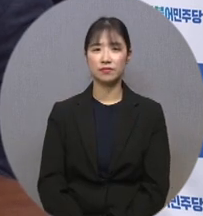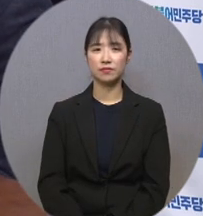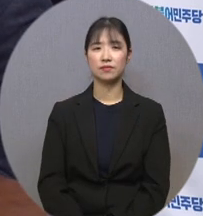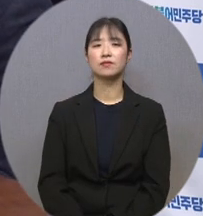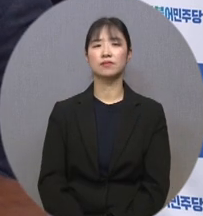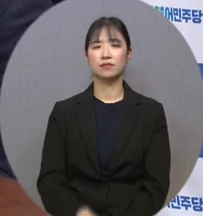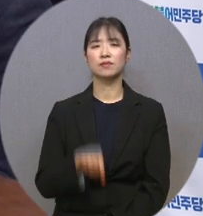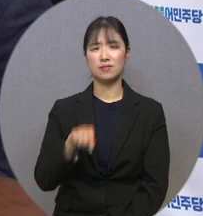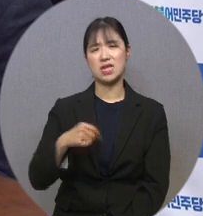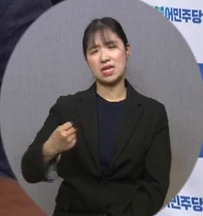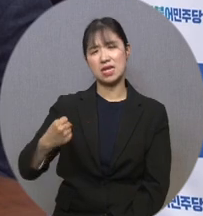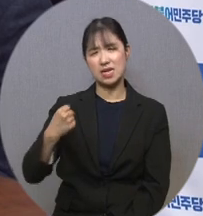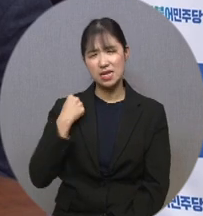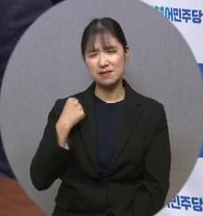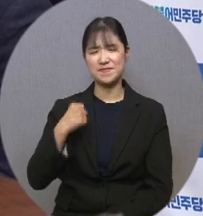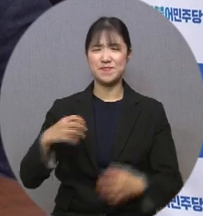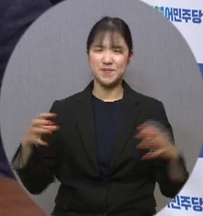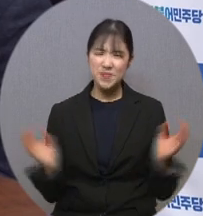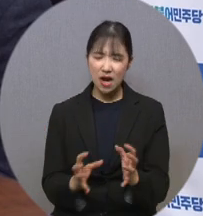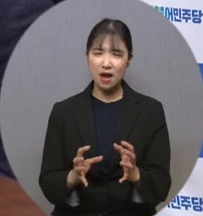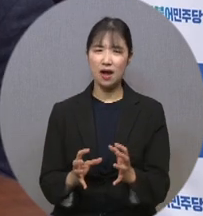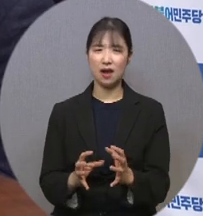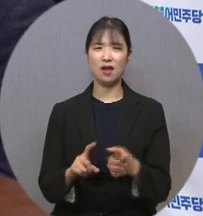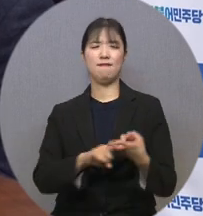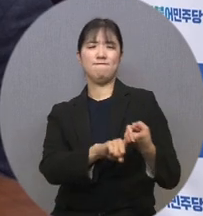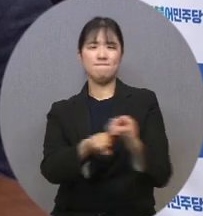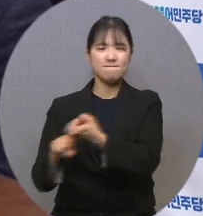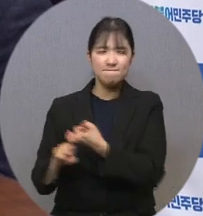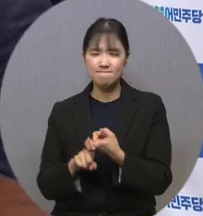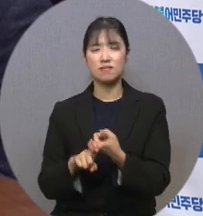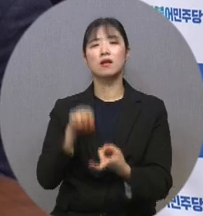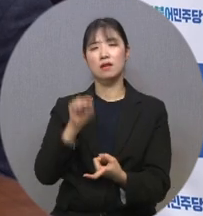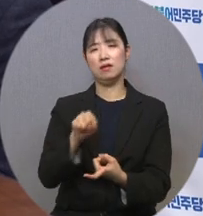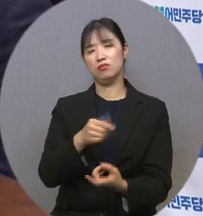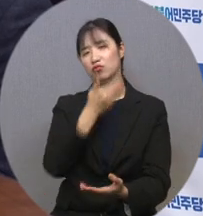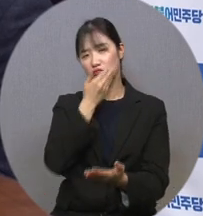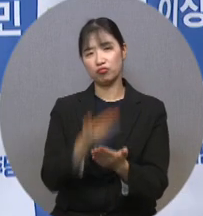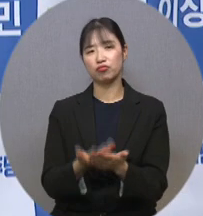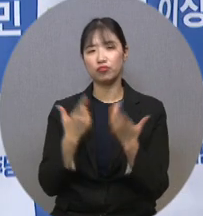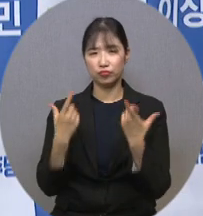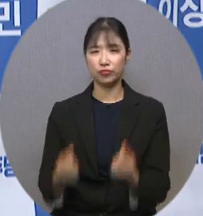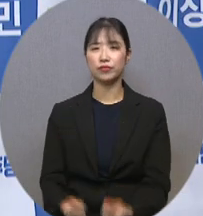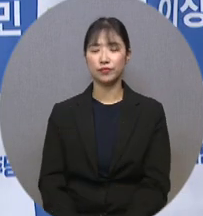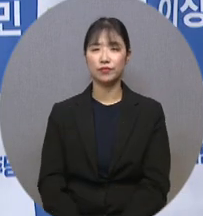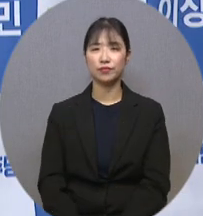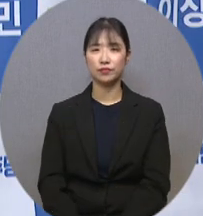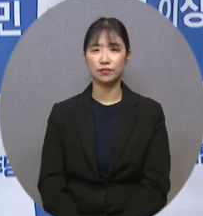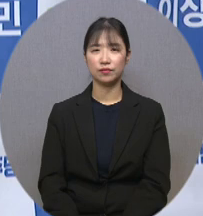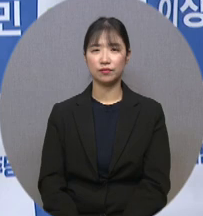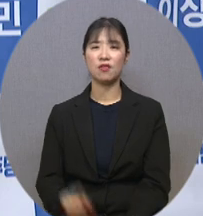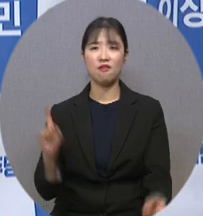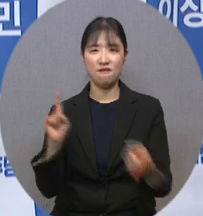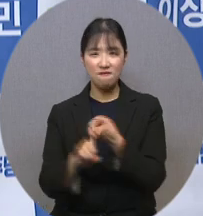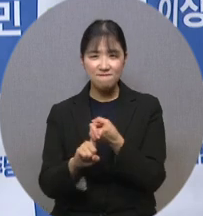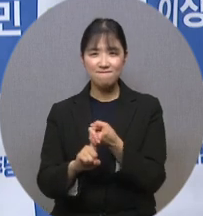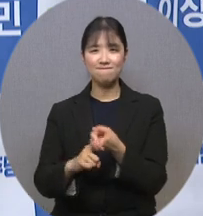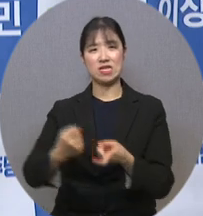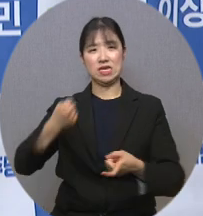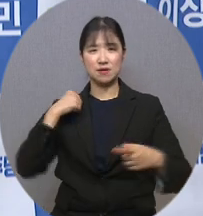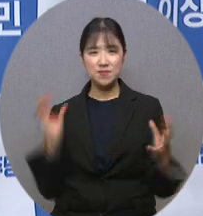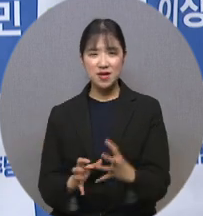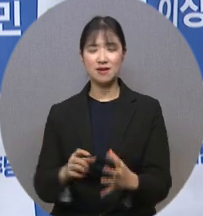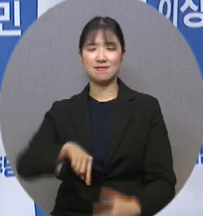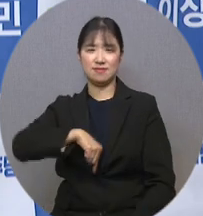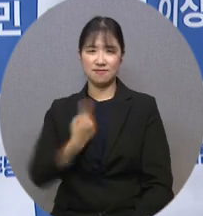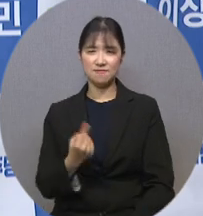무엇보다 세력화하고 그러기 위해서는 연대하는 것이 필요하다고 생각됩니다. 네, 연대, 세력, 그리고 스스로